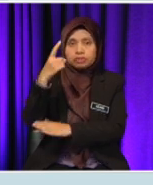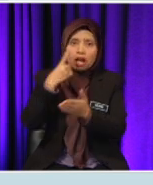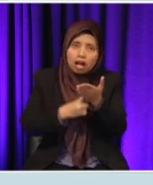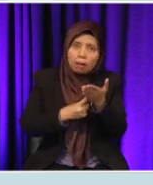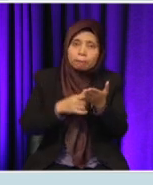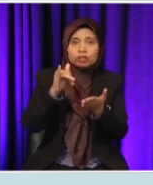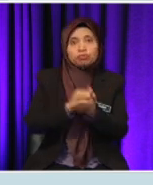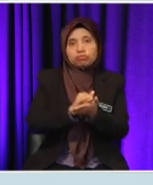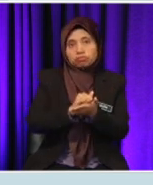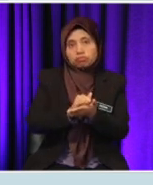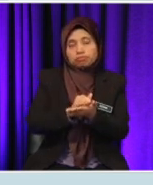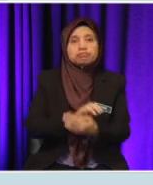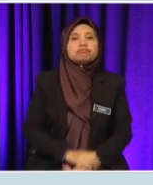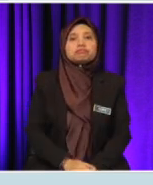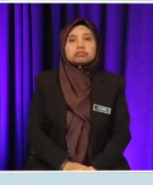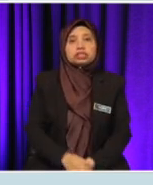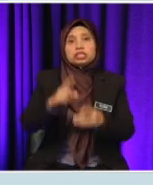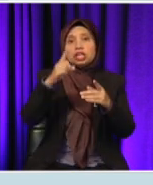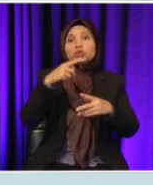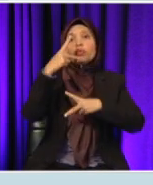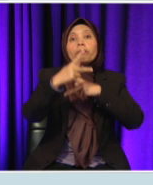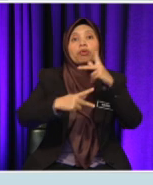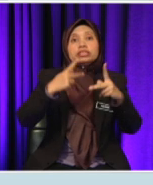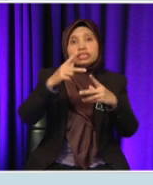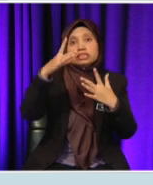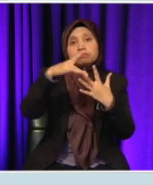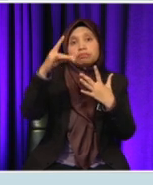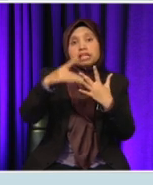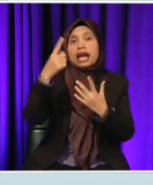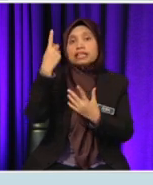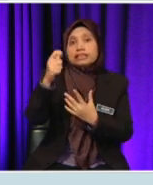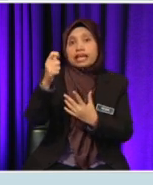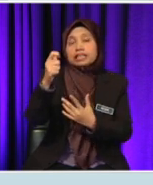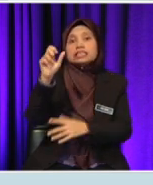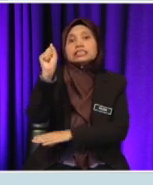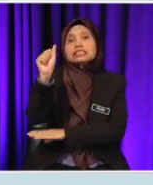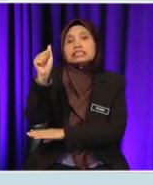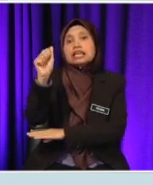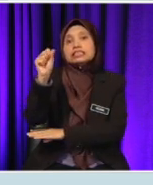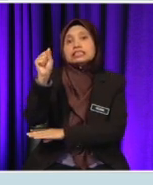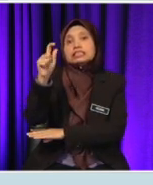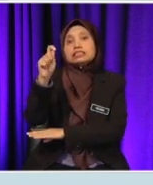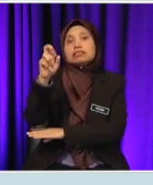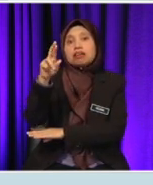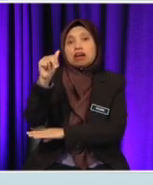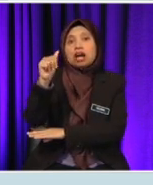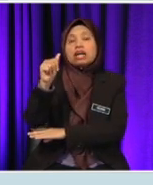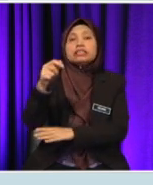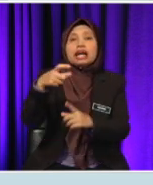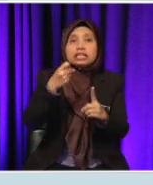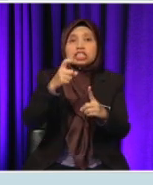dia karya adaptasi satu proses pemindahan teks sastra dan 1 Zona ke-1 zona yang lain contoh